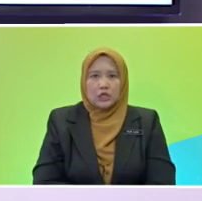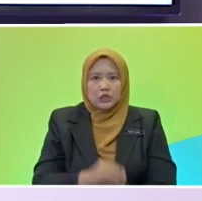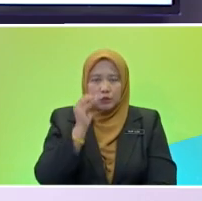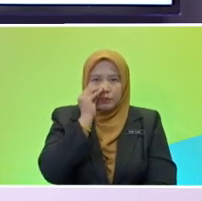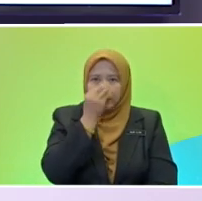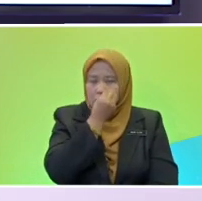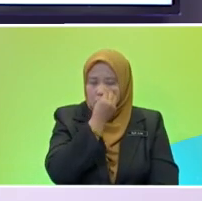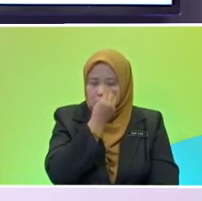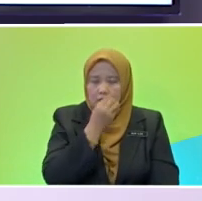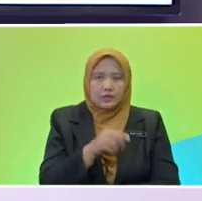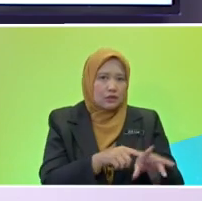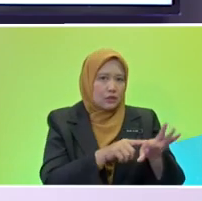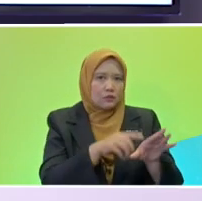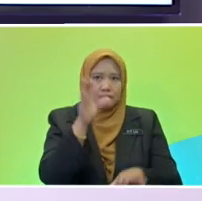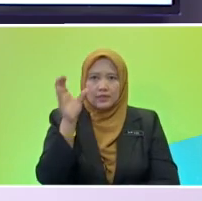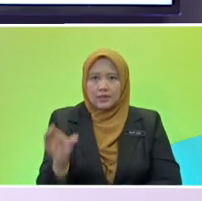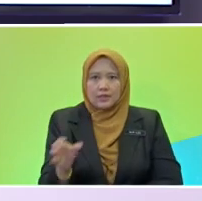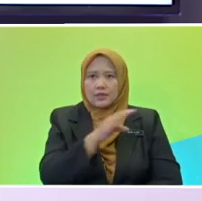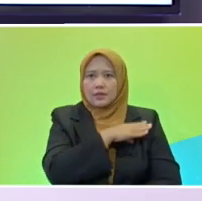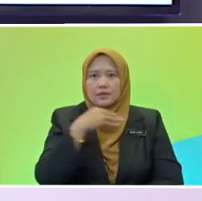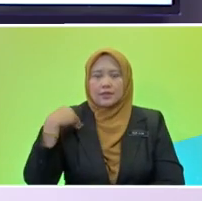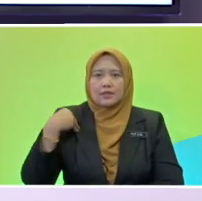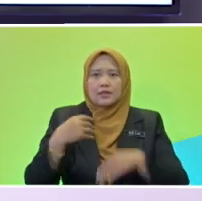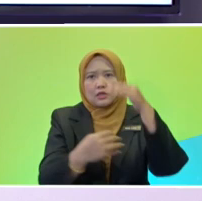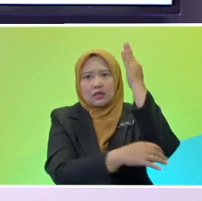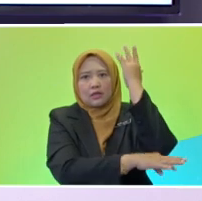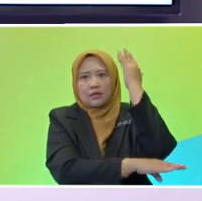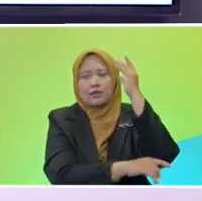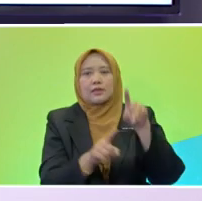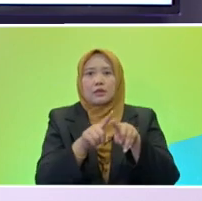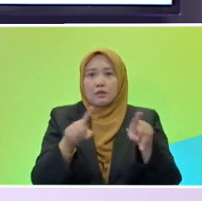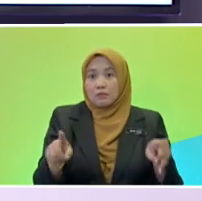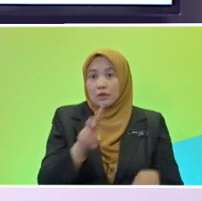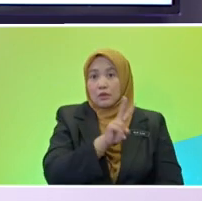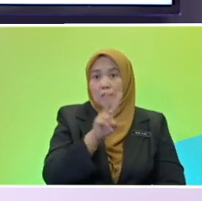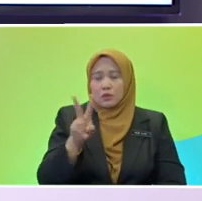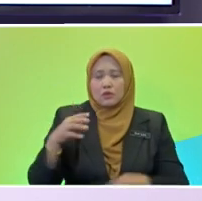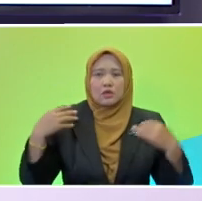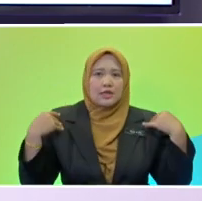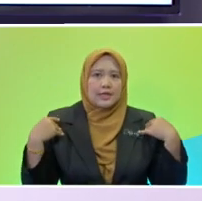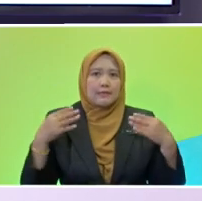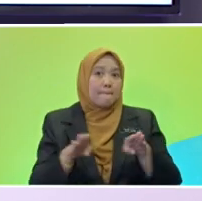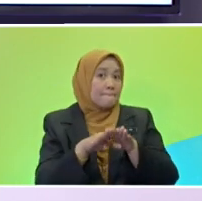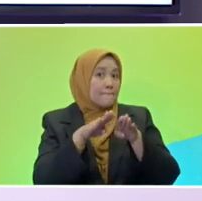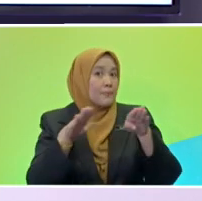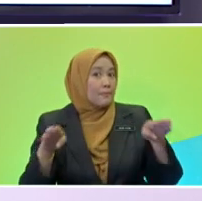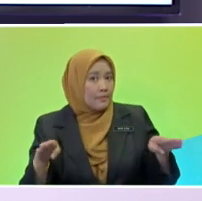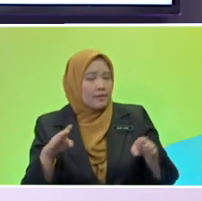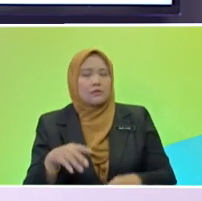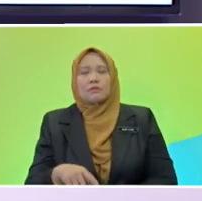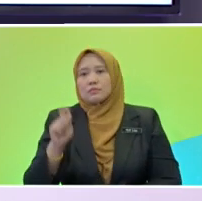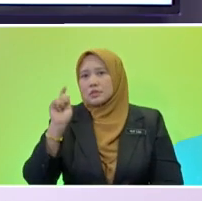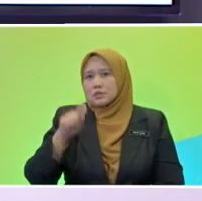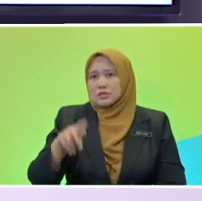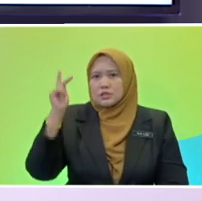tetapi terdapat sedikit perbedaan antara kedua-dua tumbuhan tersebut jadi kena kenal